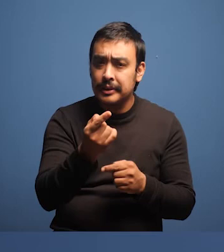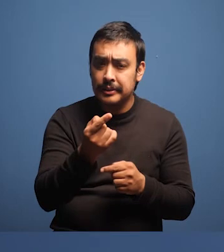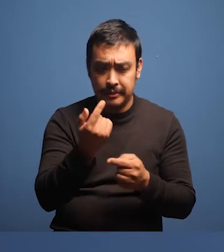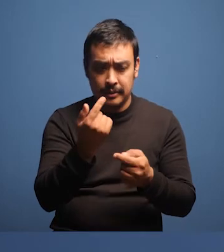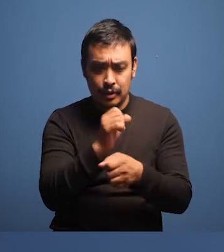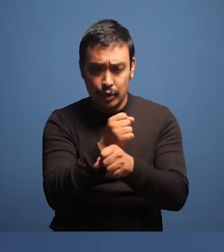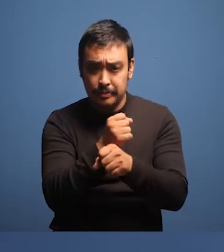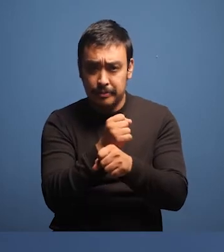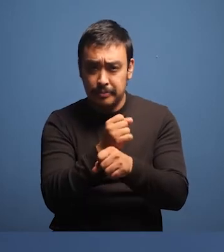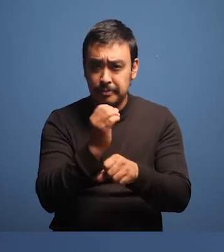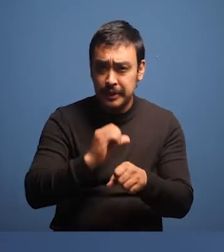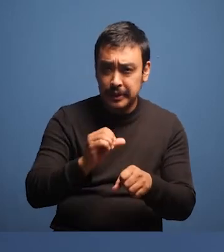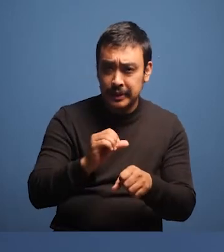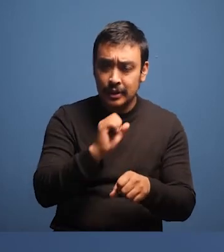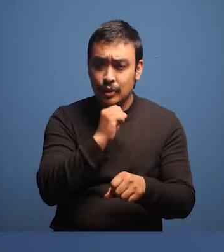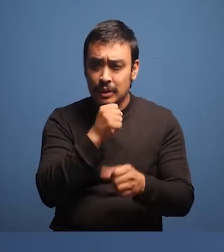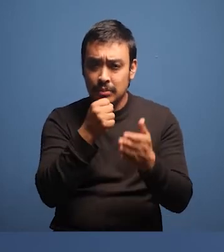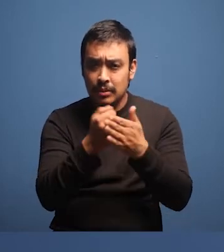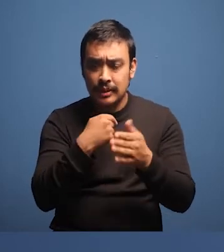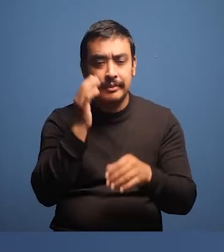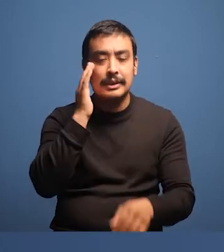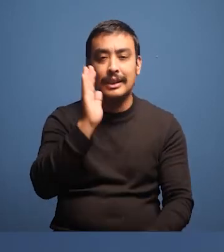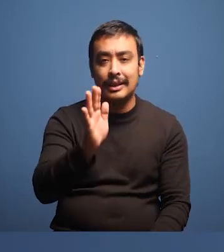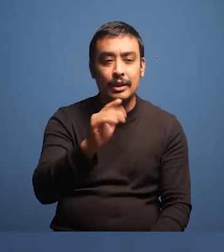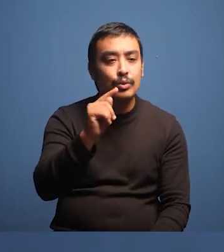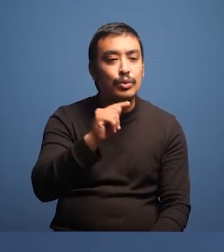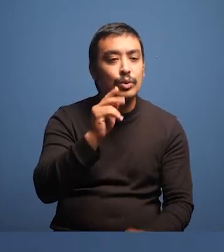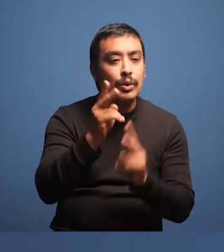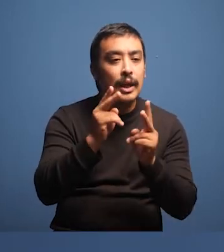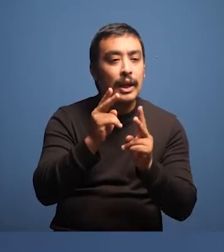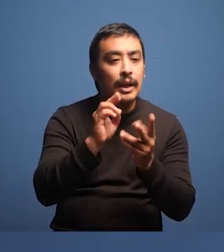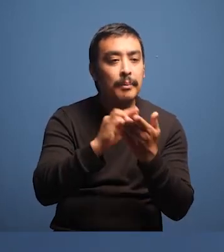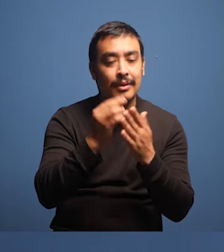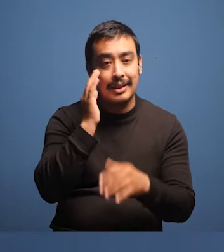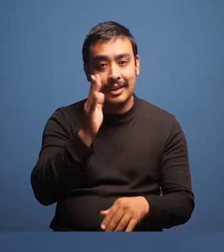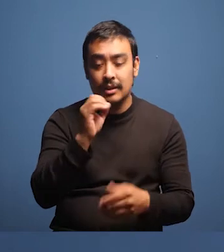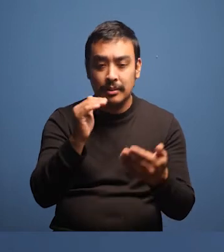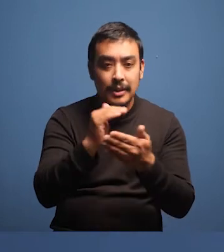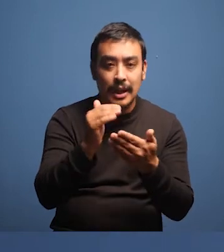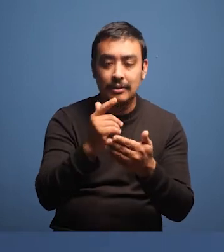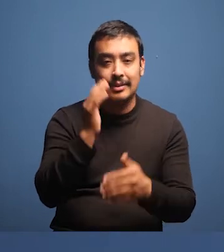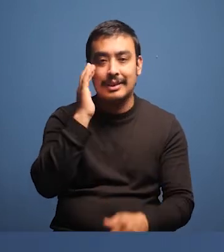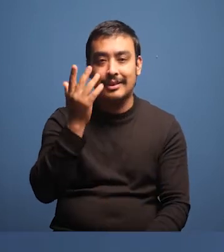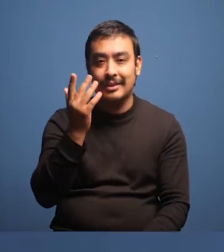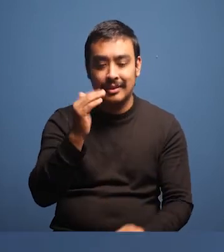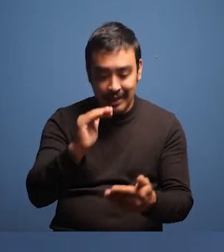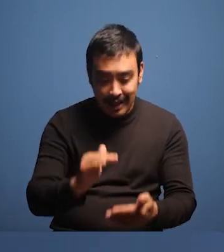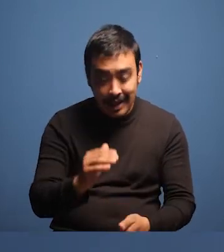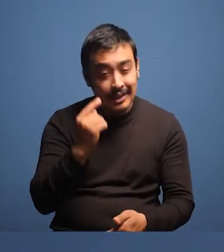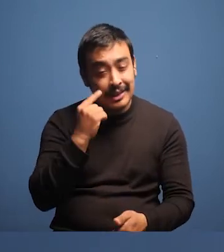भनेको हामी पनि हाम्रो एजमा आइसक्यो भए पनि एटलिस्ट हामीलाई थाहा छ नि त कुन कुरा भनेको के हो भने बट चिल्ड्रेन आर इनोसेन्ट नि त उनीहरूलाई अब सानैबाट अहिले